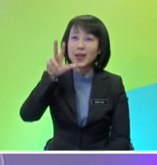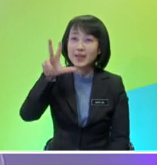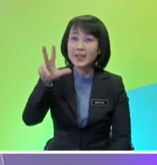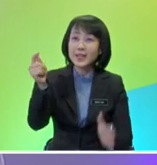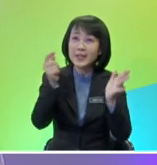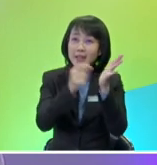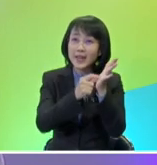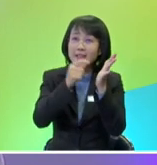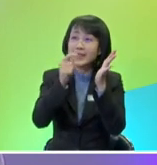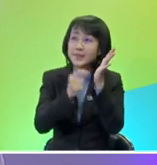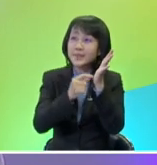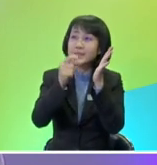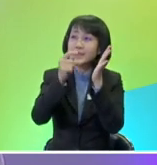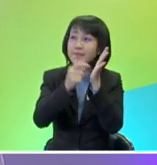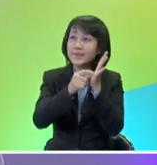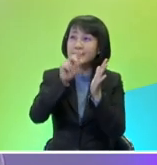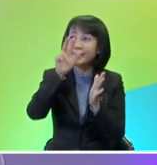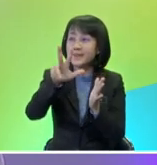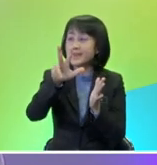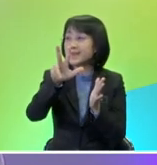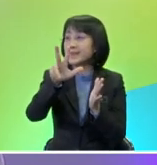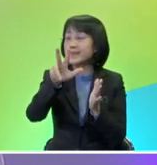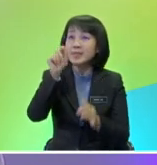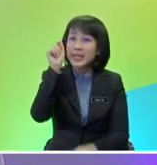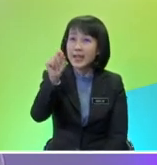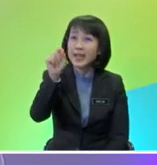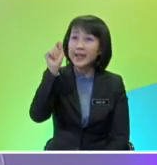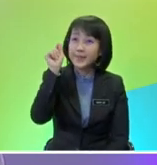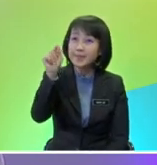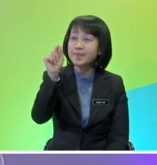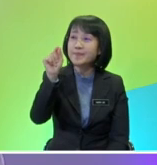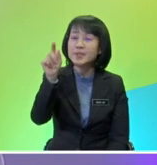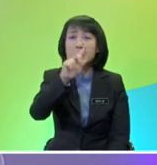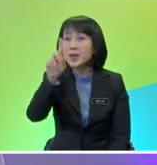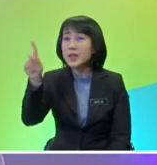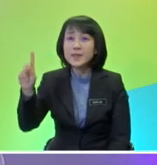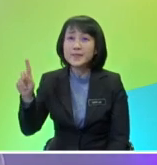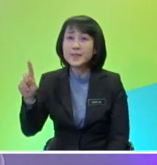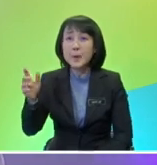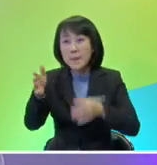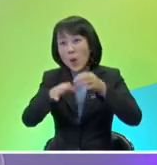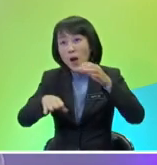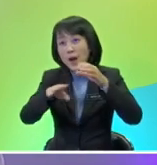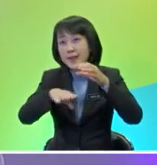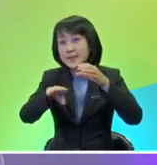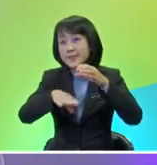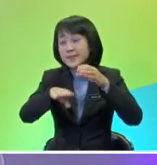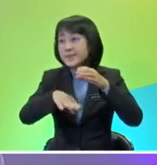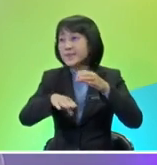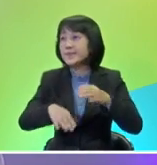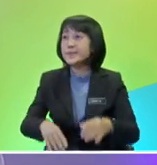tanda. Tiga tanda Tanda apa tak kisah, cikgu? Titik je. Titik Kat mana tu, cikgu? Di bahagian bawah. Bahagian bawah.